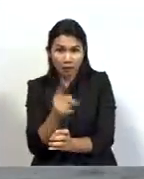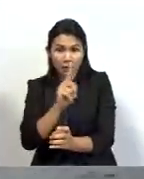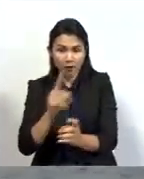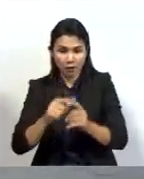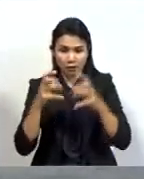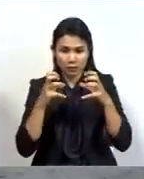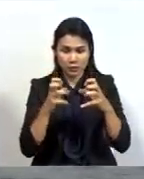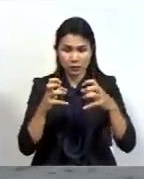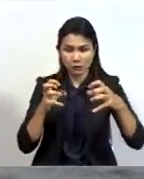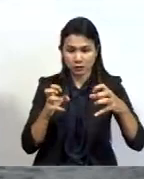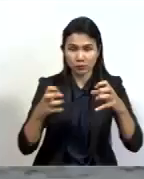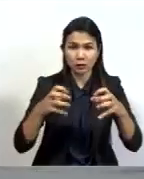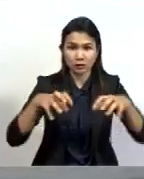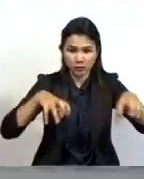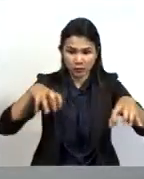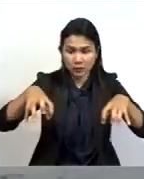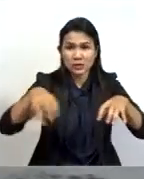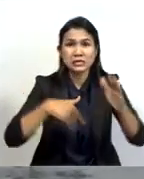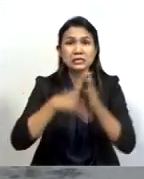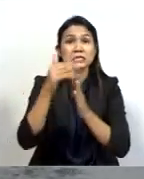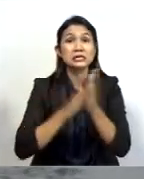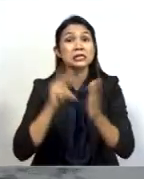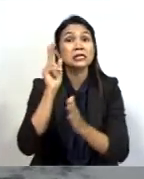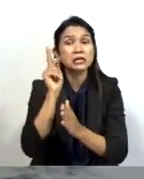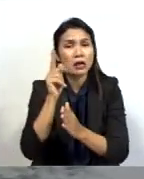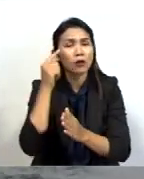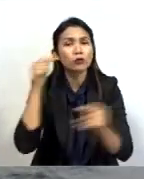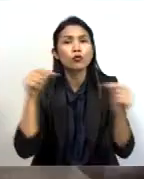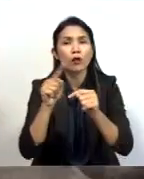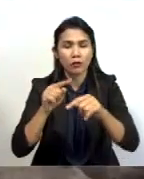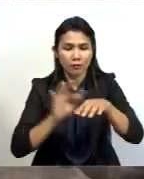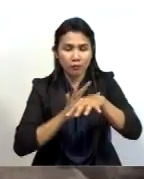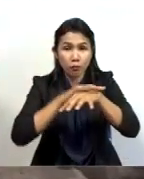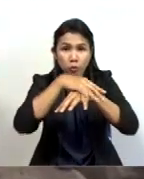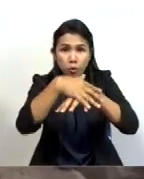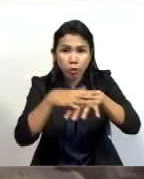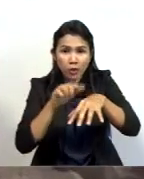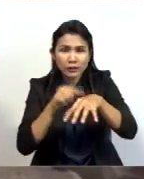หินริมฝั่งโขงเป็นสีเขียวเกิดจากเรื่องของการปกคลุมของสาหร่าย